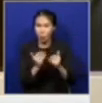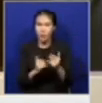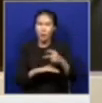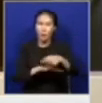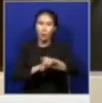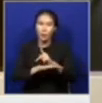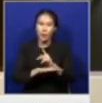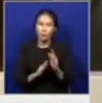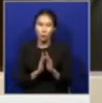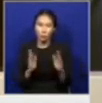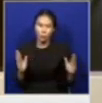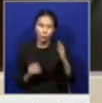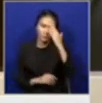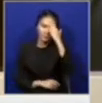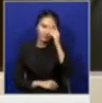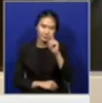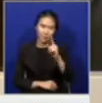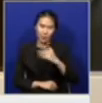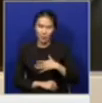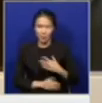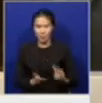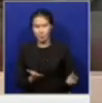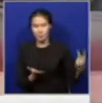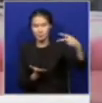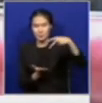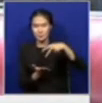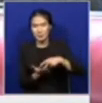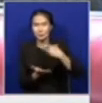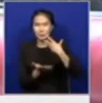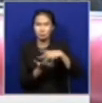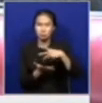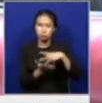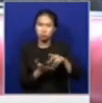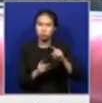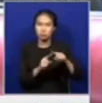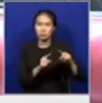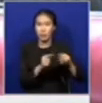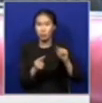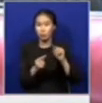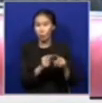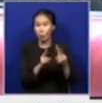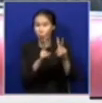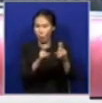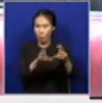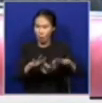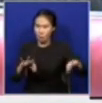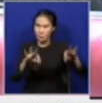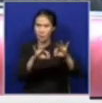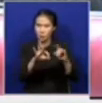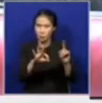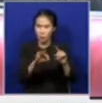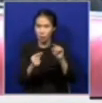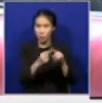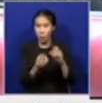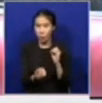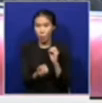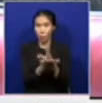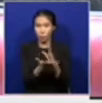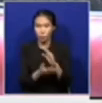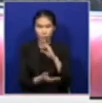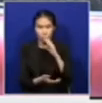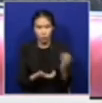ครับที่ให้โอกาสผมได้มีโอกาสอภิปรายยัตติที่เกี่ยวกับผลกระทบการเข้าร่วม